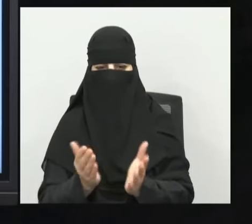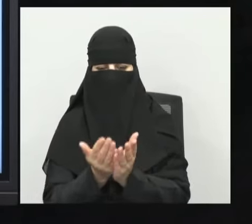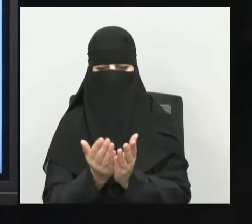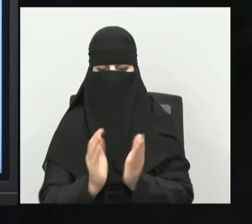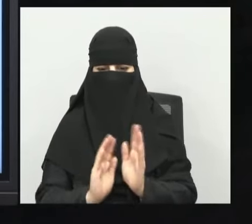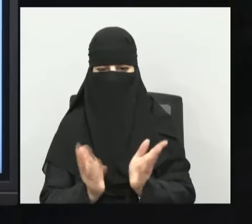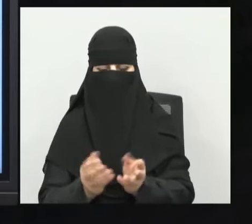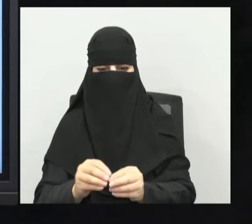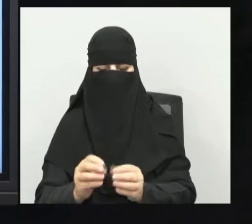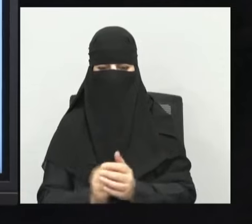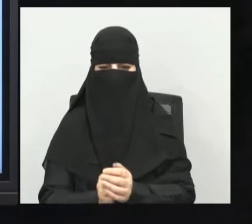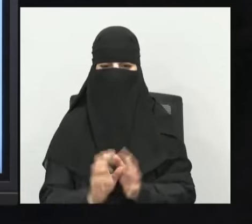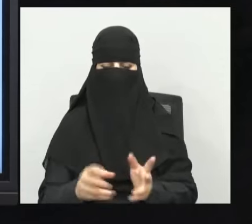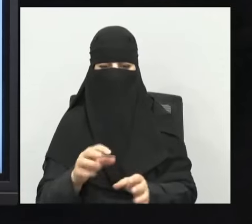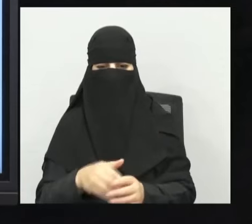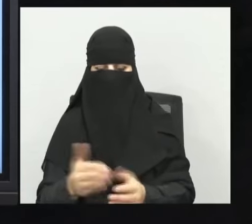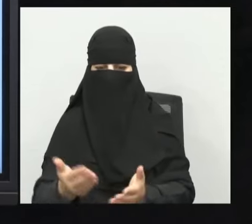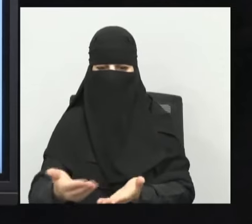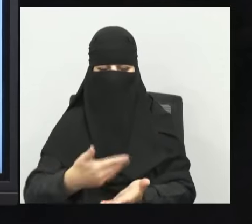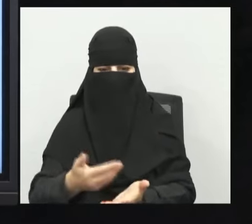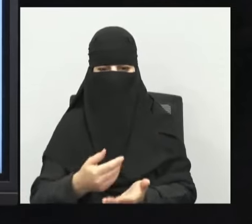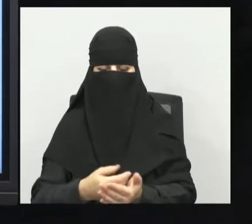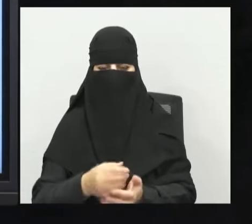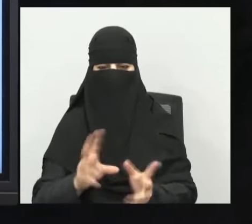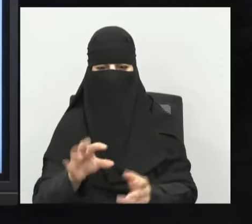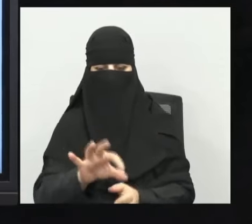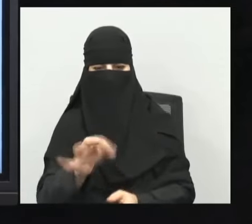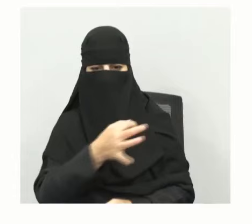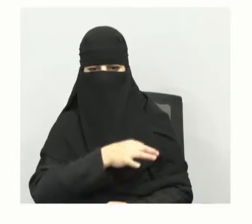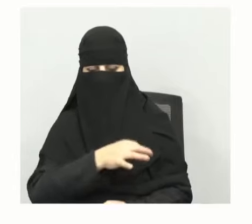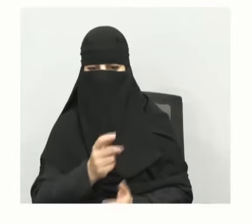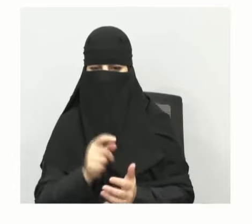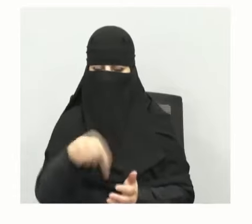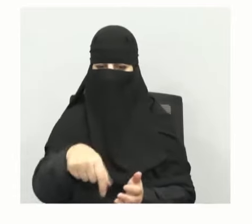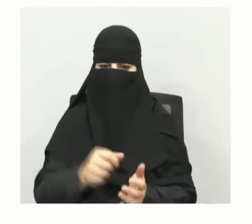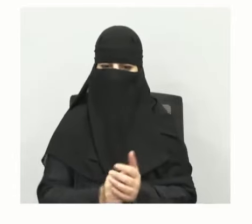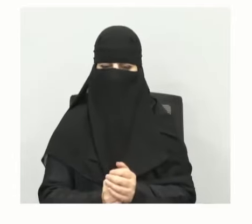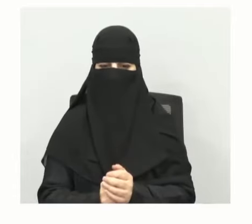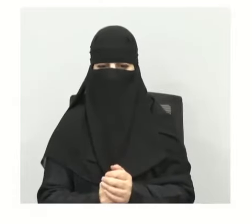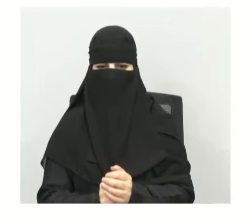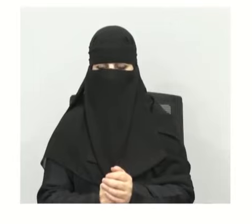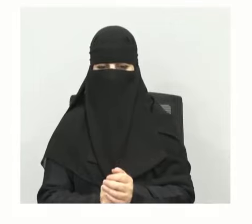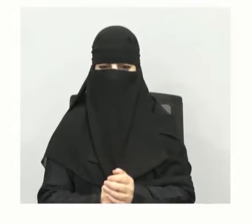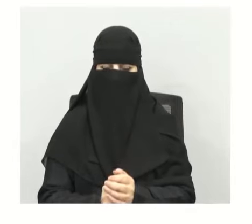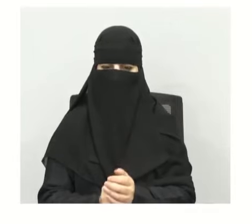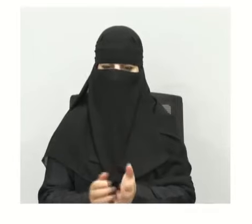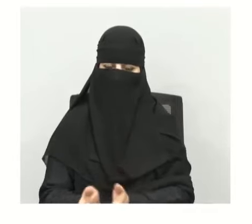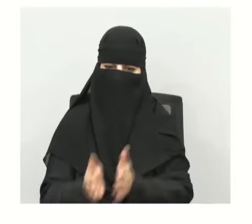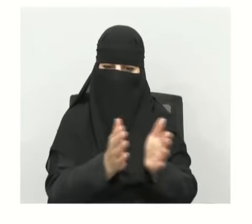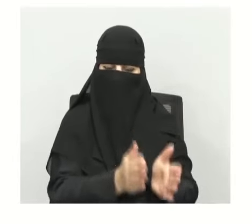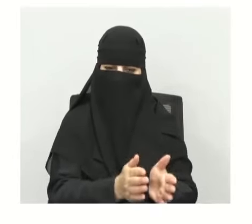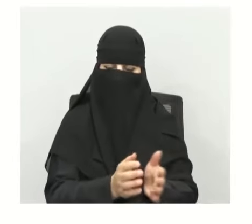الحصه ومن وين تحملونه وكيف راح تستفيدون منه بمشيئه الله الان اسمحوا لي امسح وانتقل